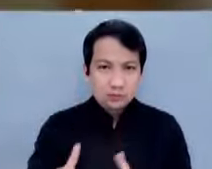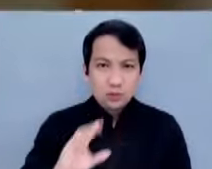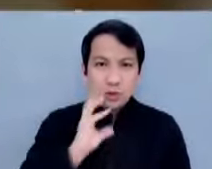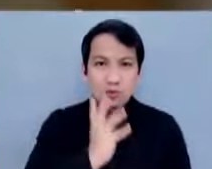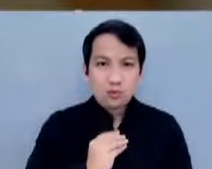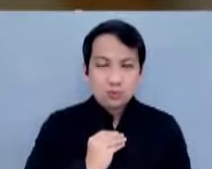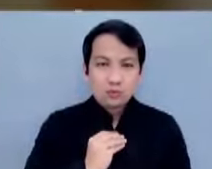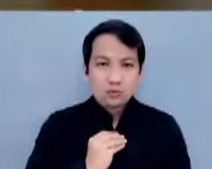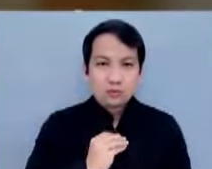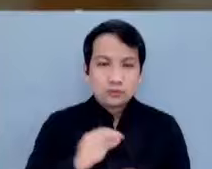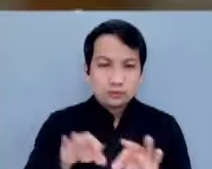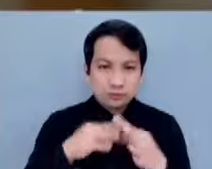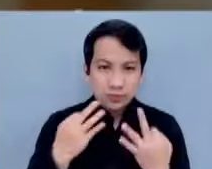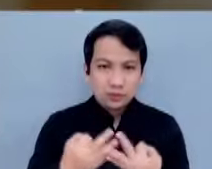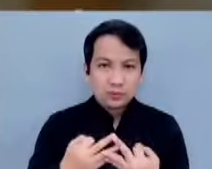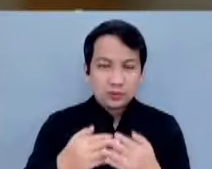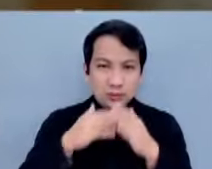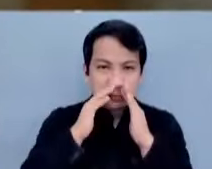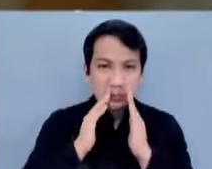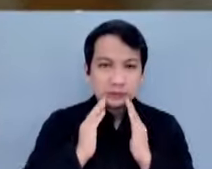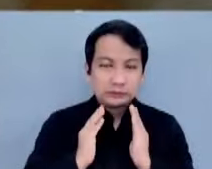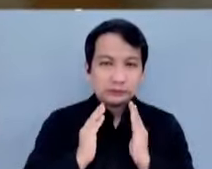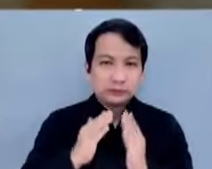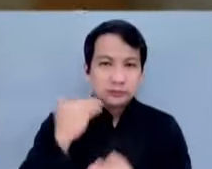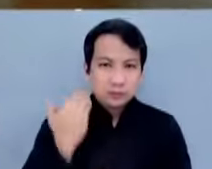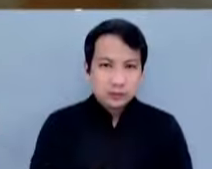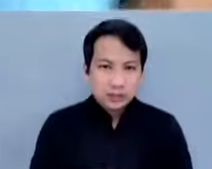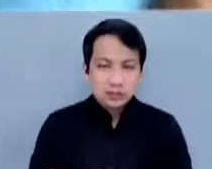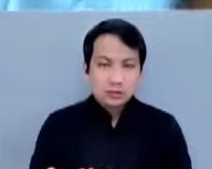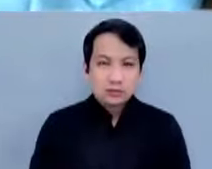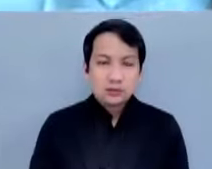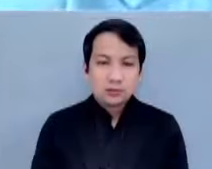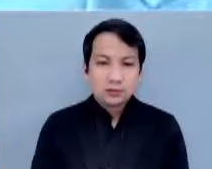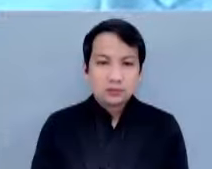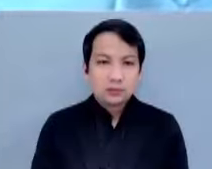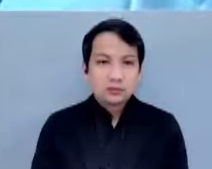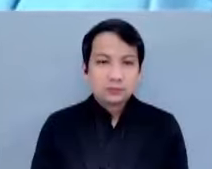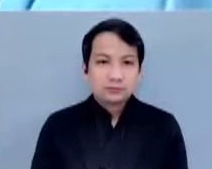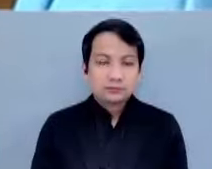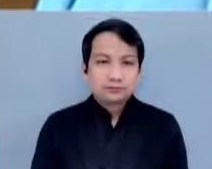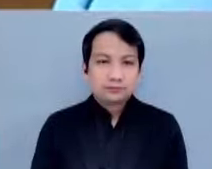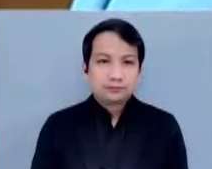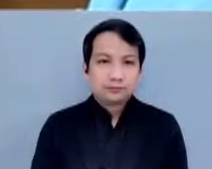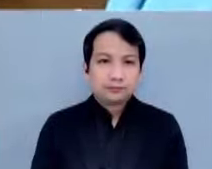nagdadalamhati sa pagpanaw ng mahal sa buhay. Pag nag-file kami and stuff,